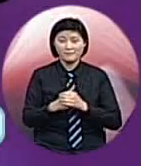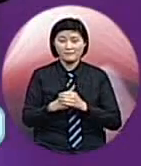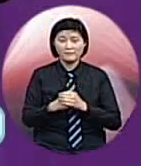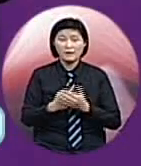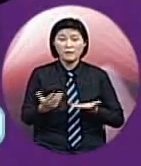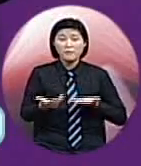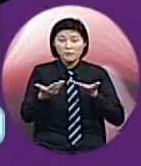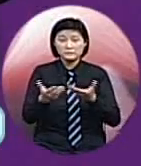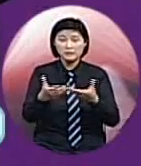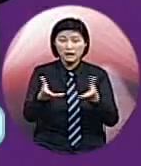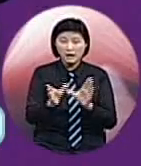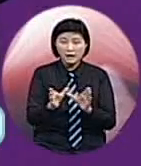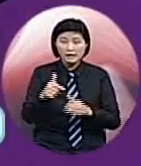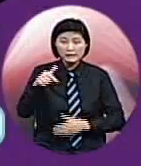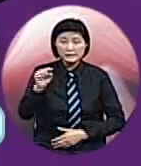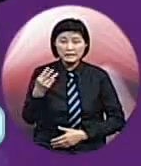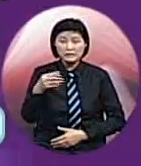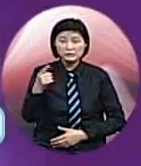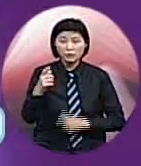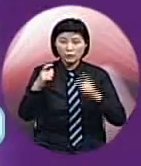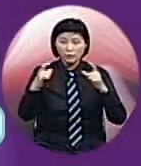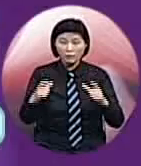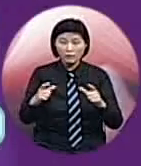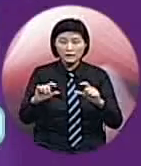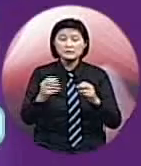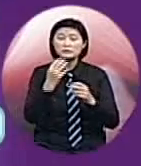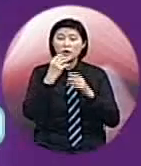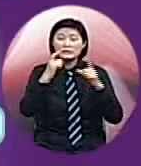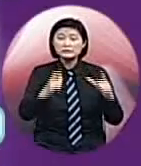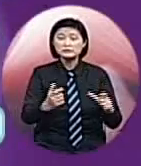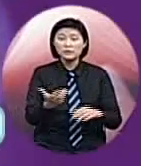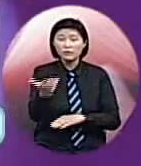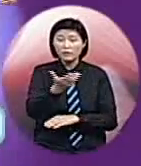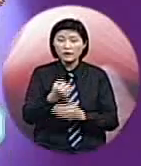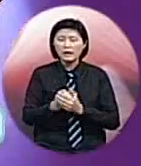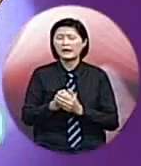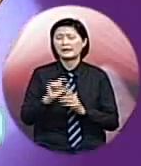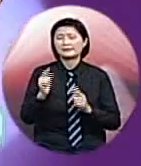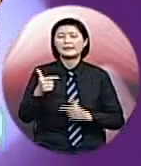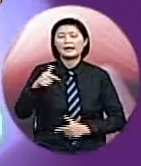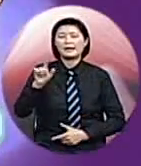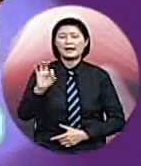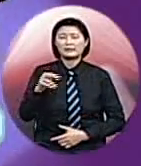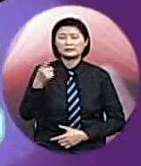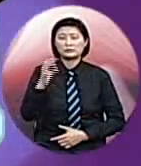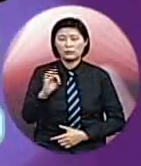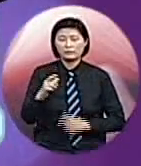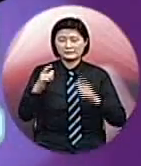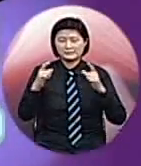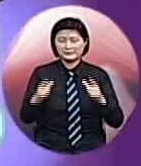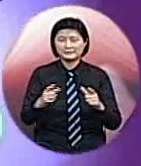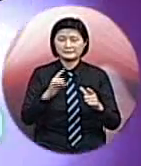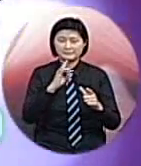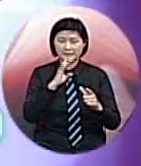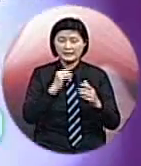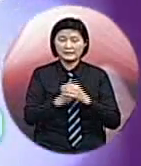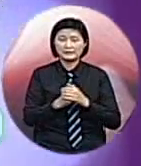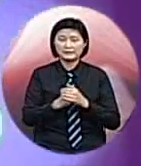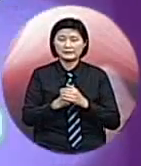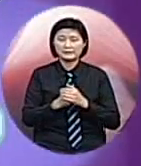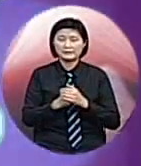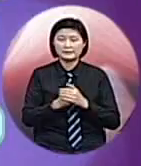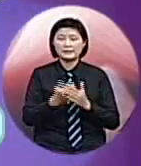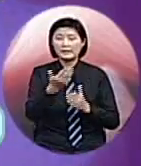거기 길동에서만 하신가요? 아니면 서울 시내 지방에도 가시는 건가요? 강동구 쪽에서는 합니다. 강동구 길동 쪽에서. 예, 예, 아니 길동 아니고